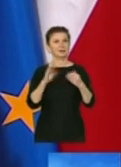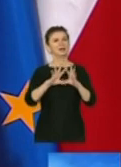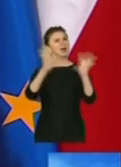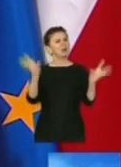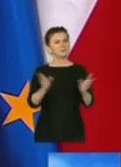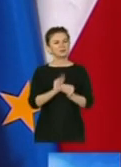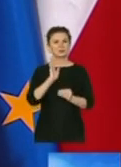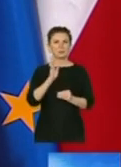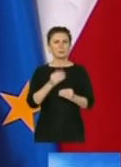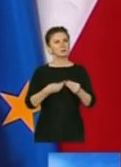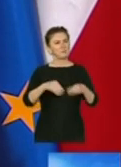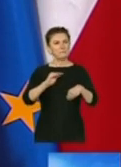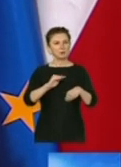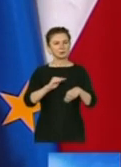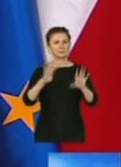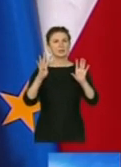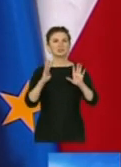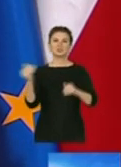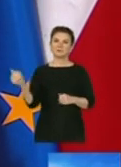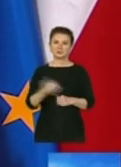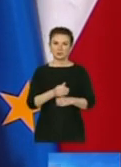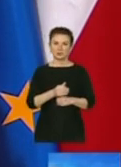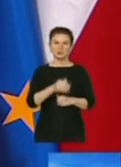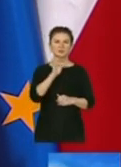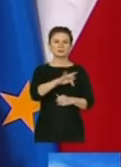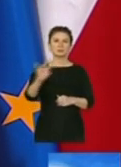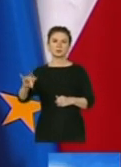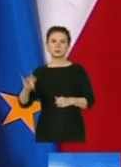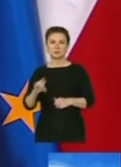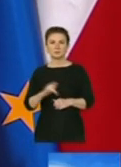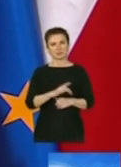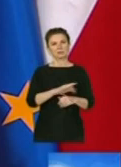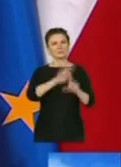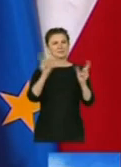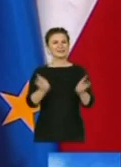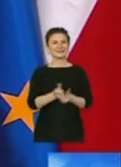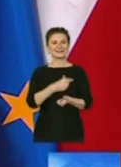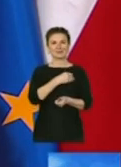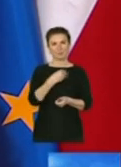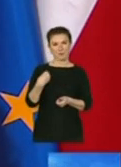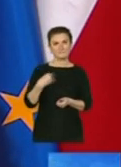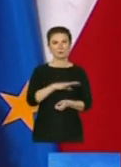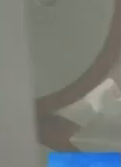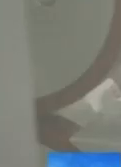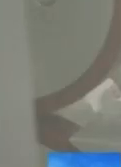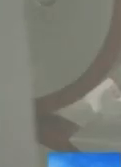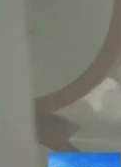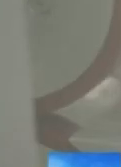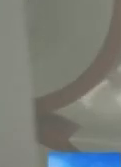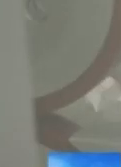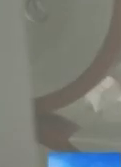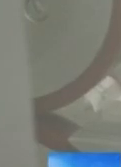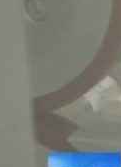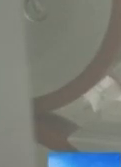to ponad 9 tysięcy zespołów we wszystkich gminach w całej Polsce, które będą szczepiły Polaków. W drugiej